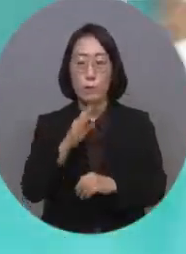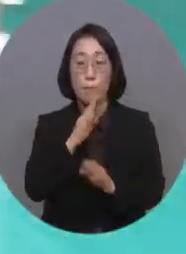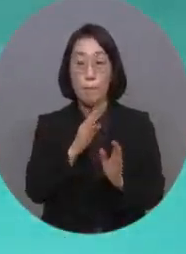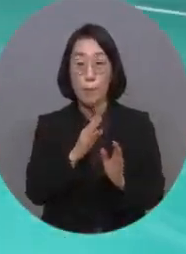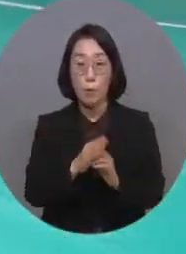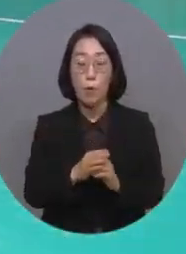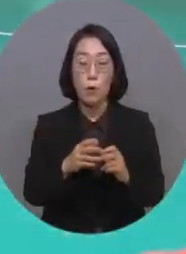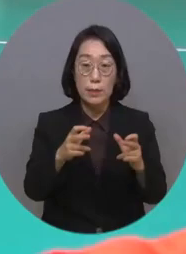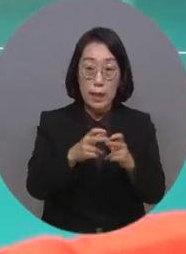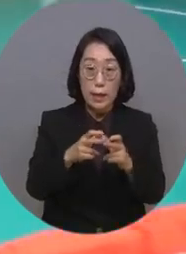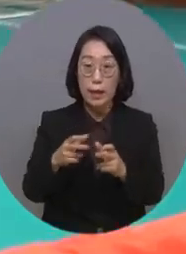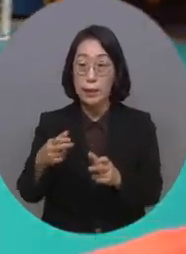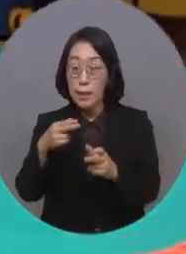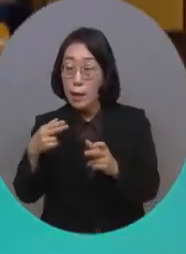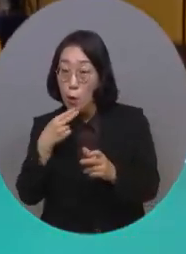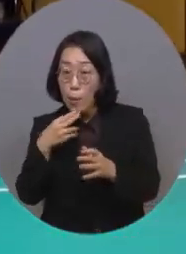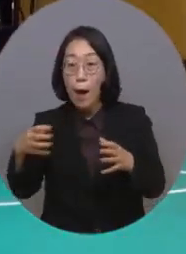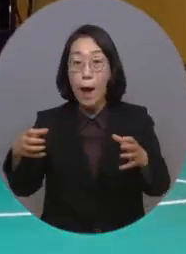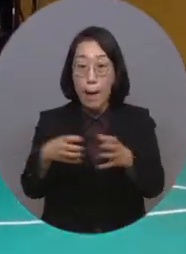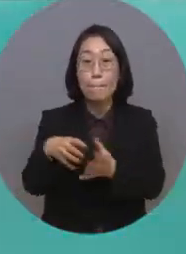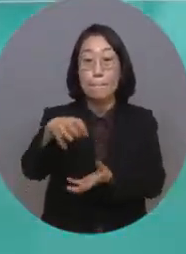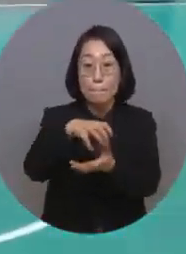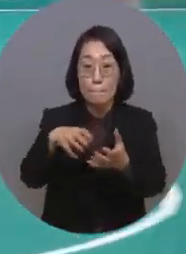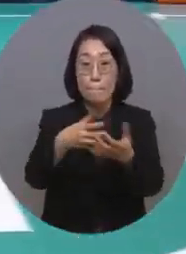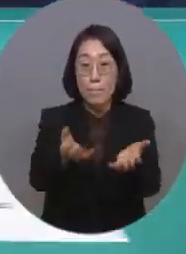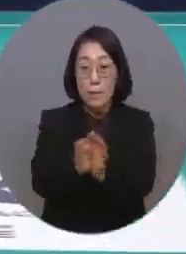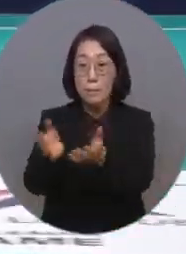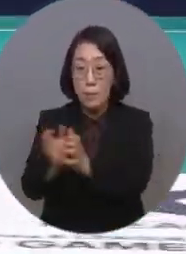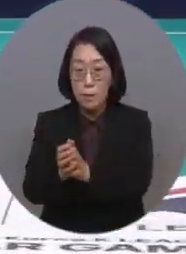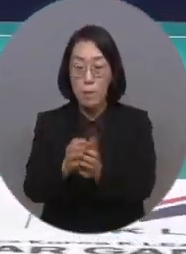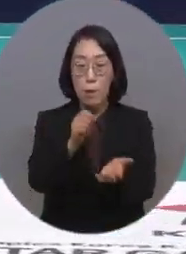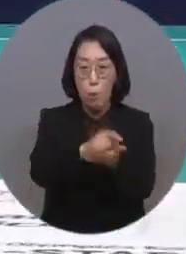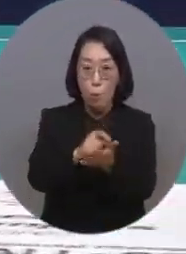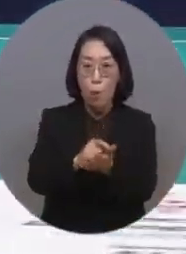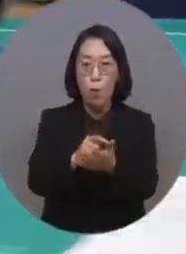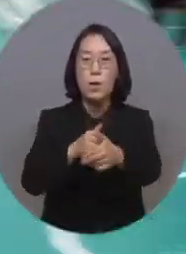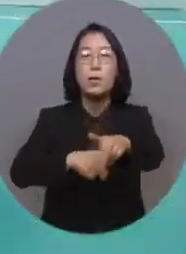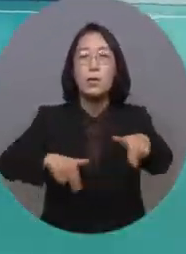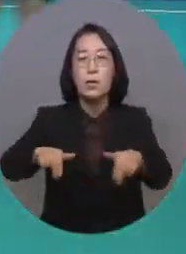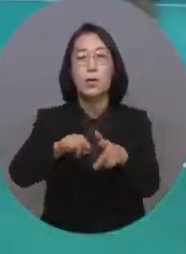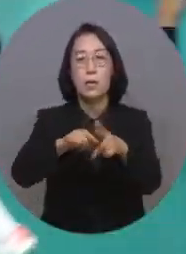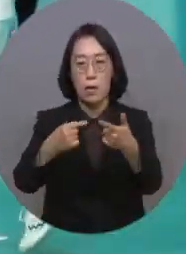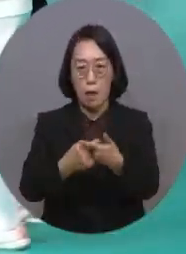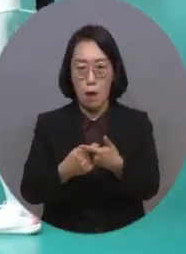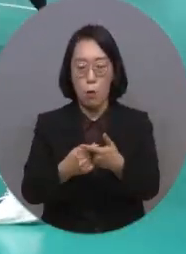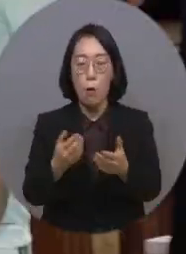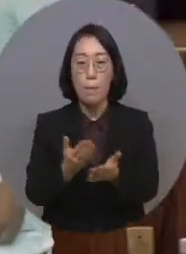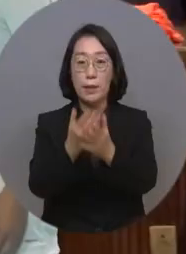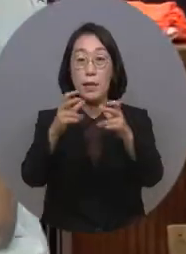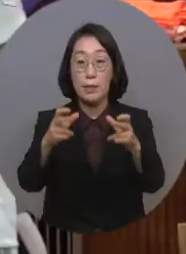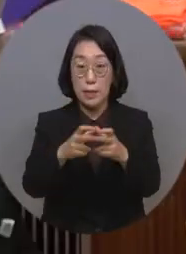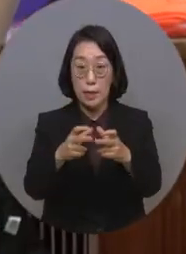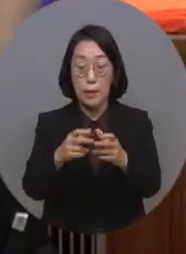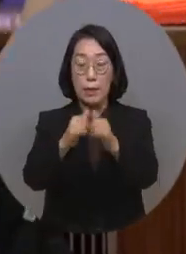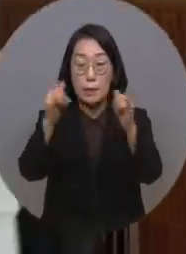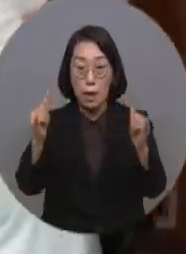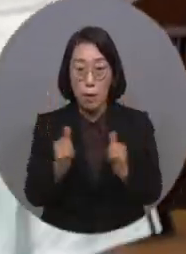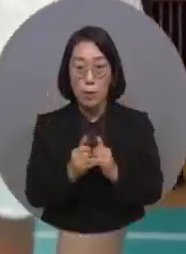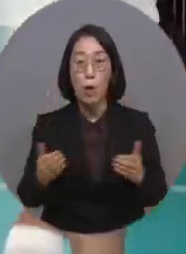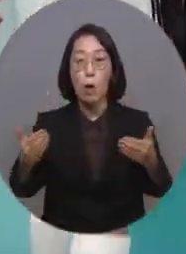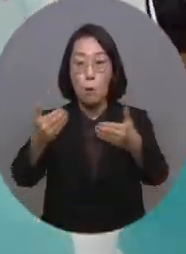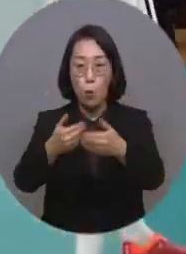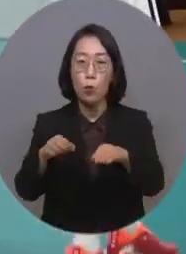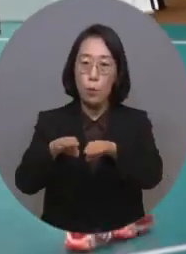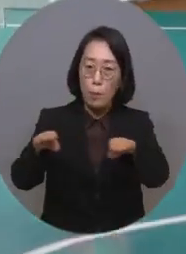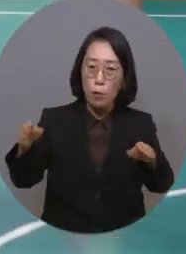장애인과 비장애인이 한 팀을 이뤄 경기를 함으로써 스포츠를 통해 서로를 이해하고 발달장애인에 대한 사회적인 포용과 평등을